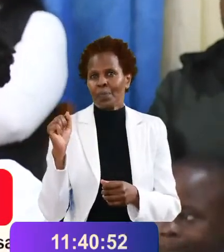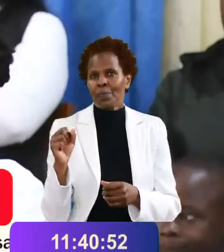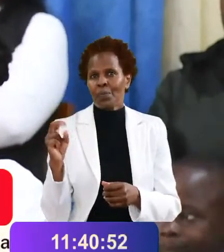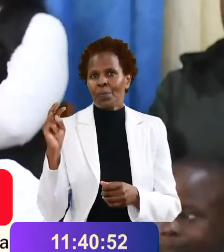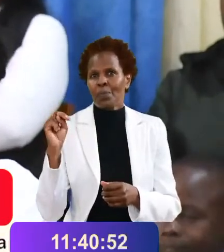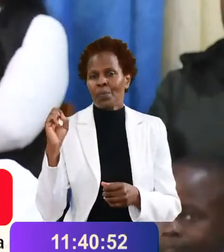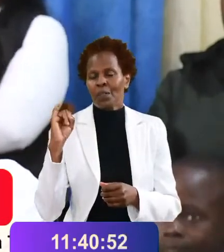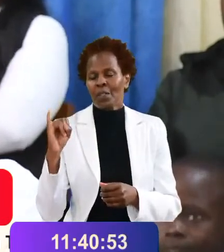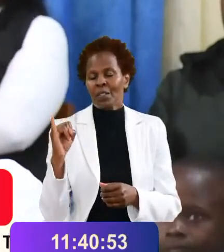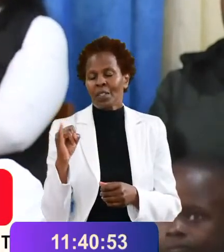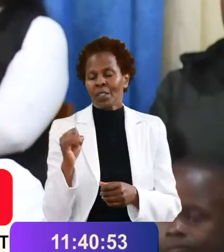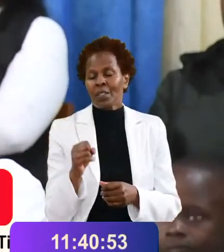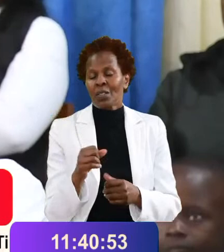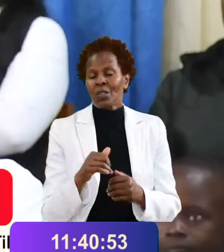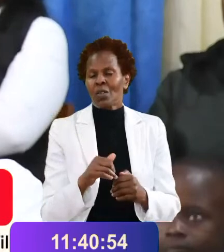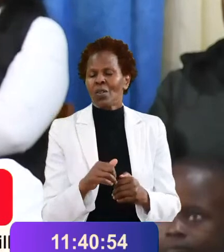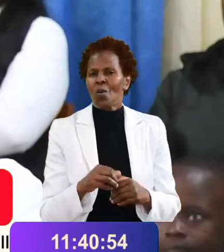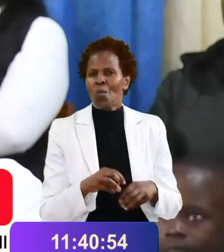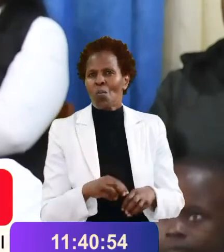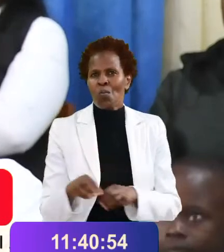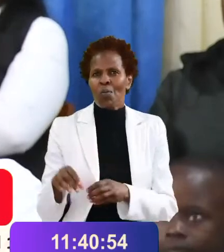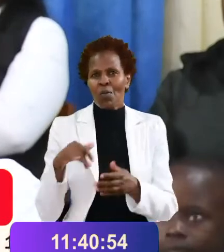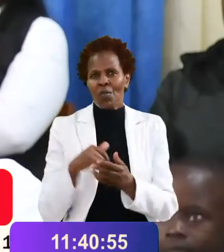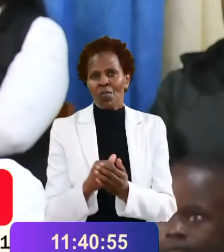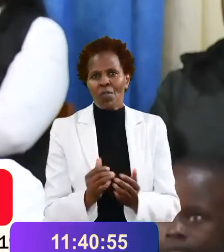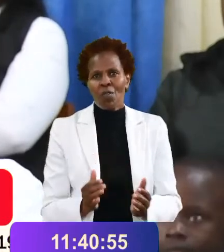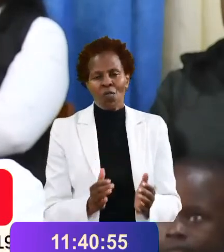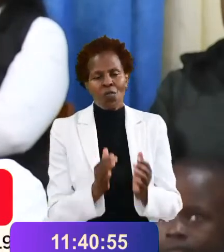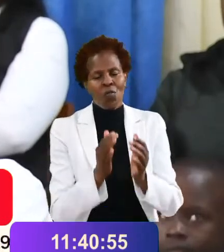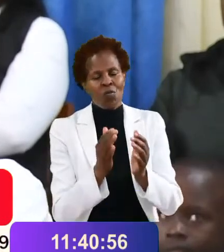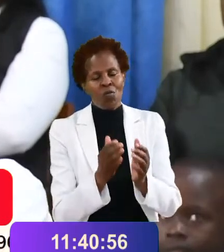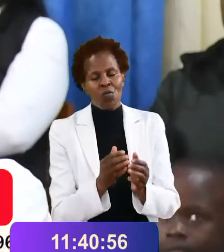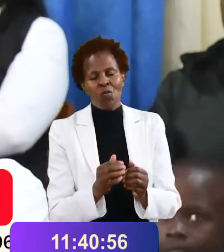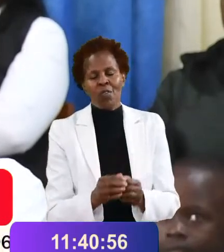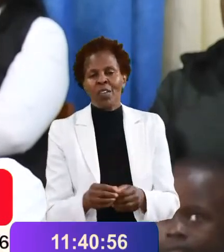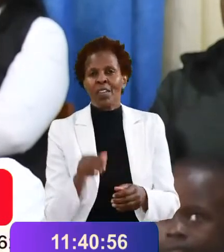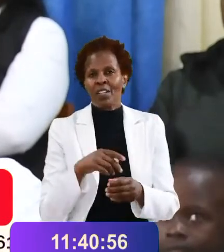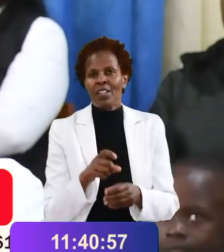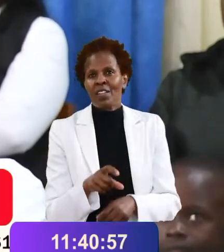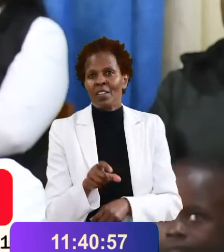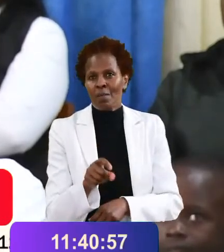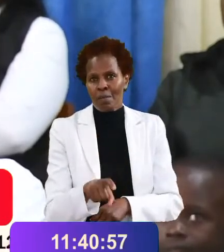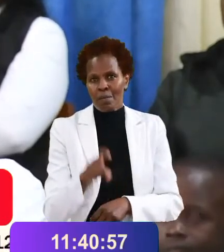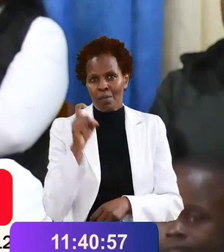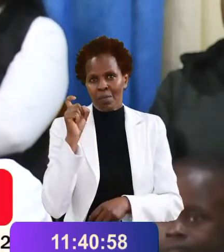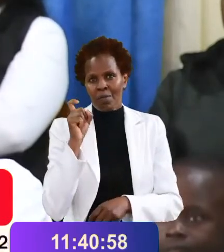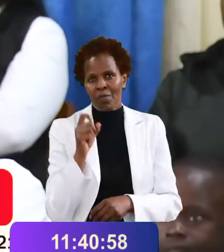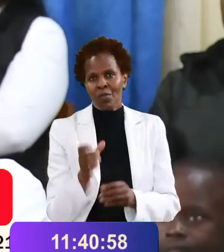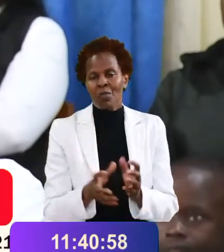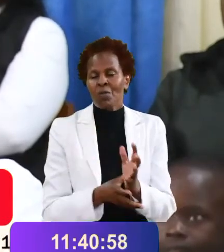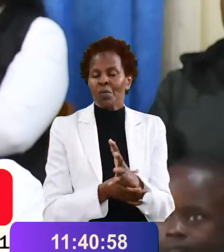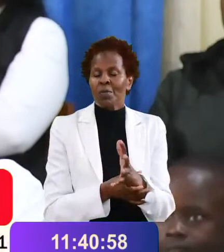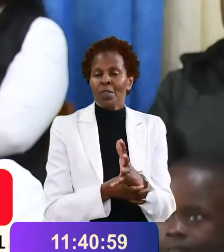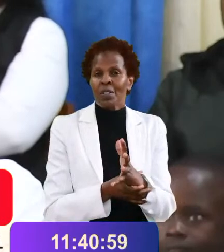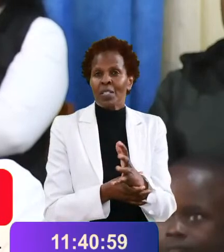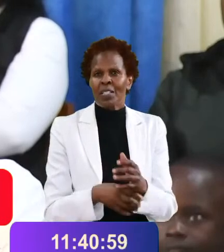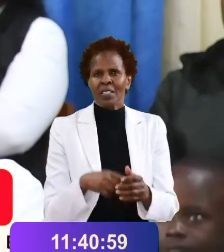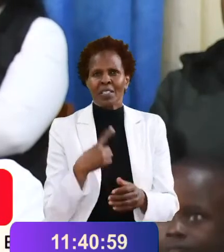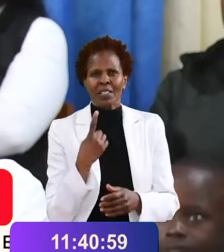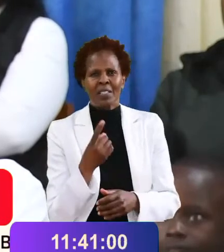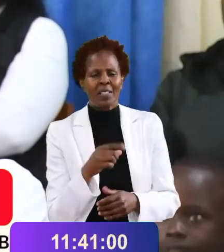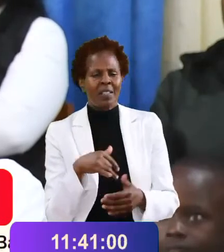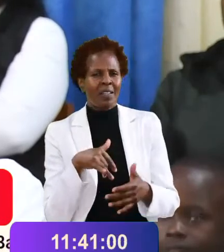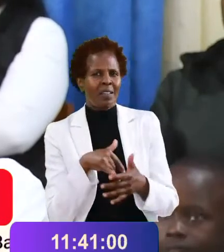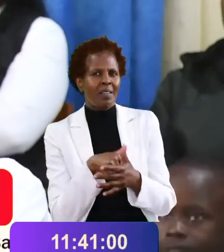apeleke merikebu yake mbali na pwani ndio avue samaki. Lakini Simeoni alitoa visababu na